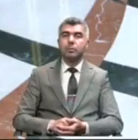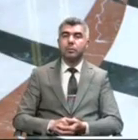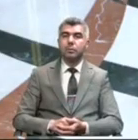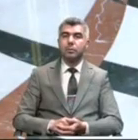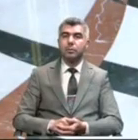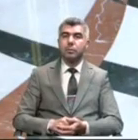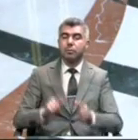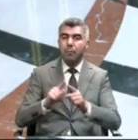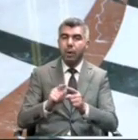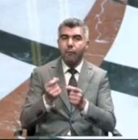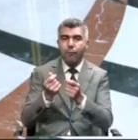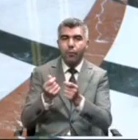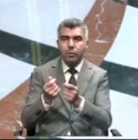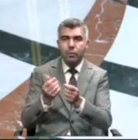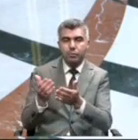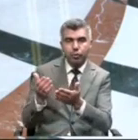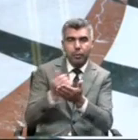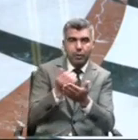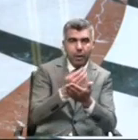كتاخد الفلوس